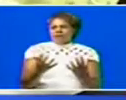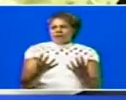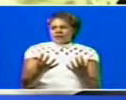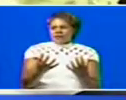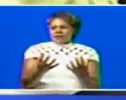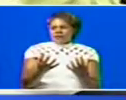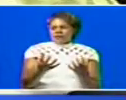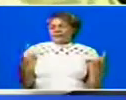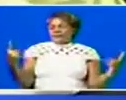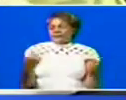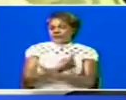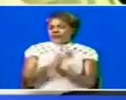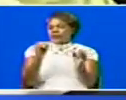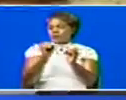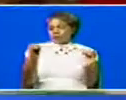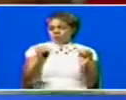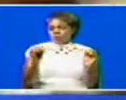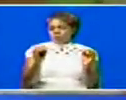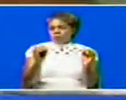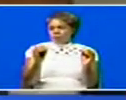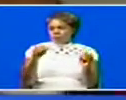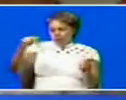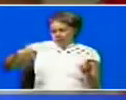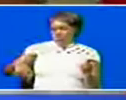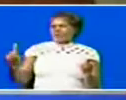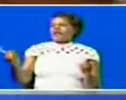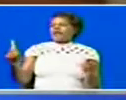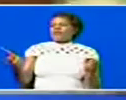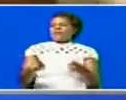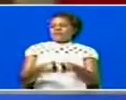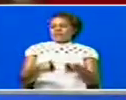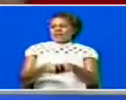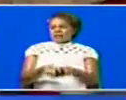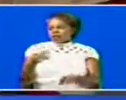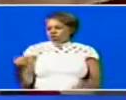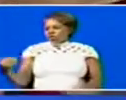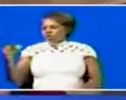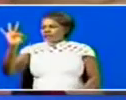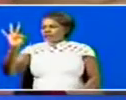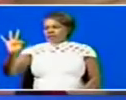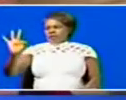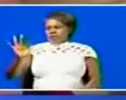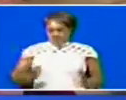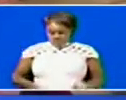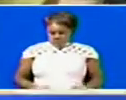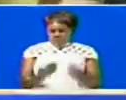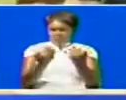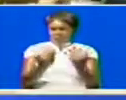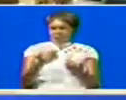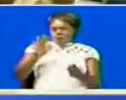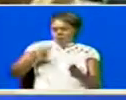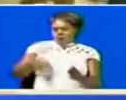3.9. Hali haikuwa tofauti katika hospitali ya Pumwani jijini Nairobi ambapo watoto 3 walizaliwa kati ya kina